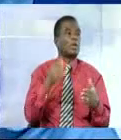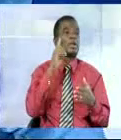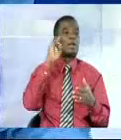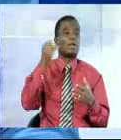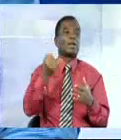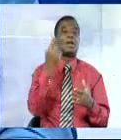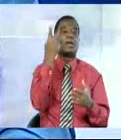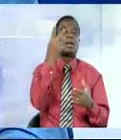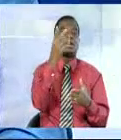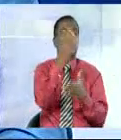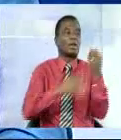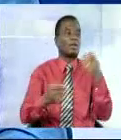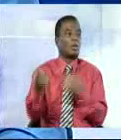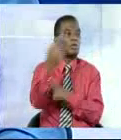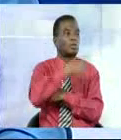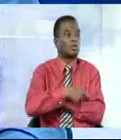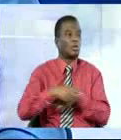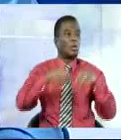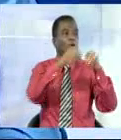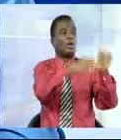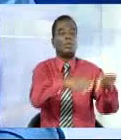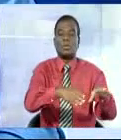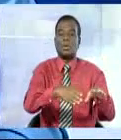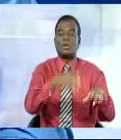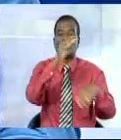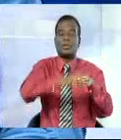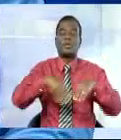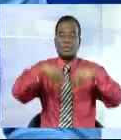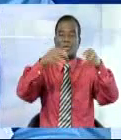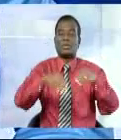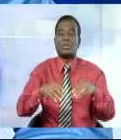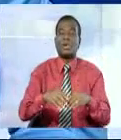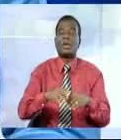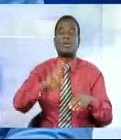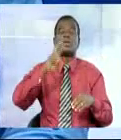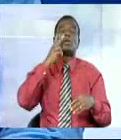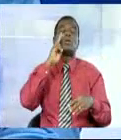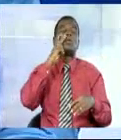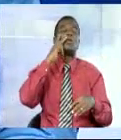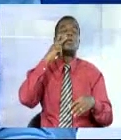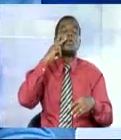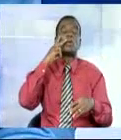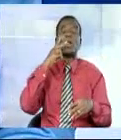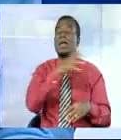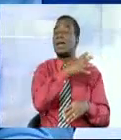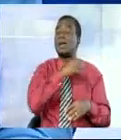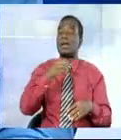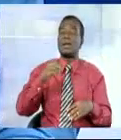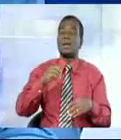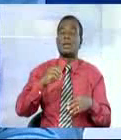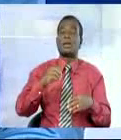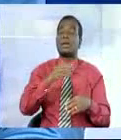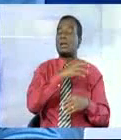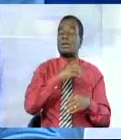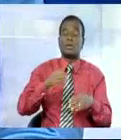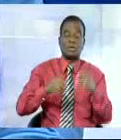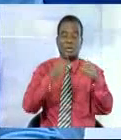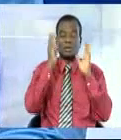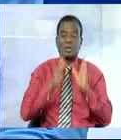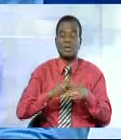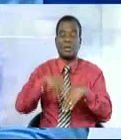quelques jours de mise sur le marché d'alcool frélaté. Le directeur général de la pharmacie de la santé publique a animé